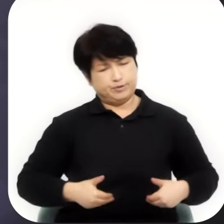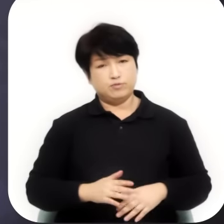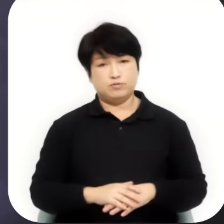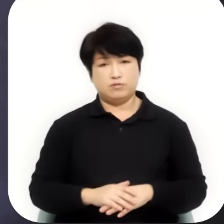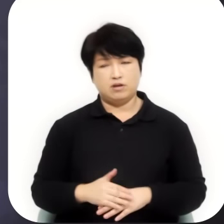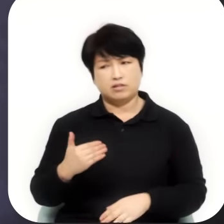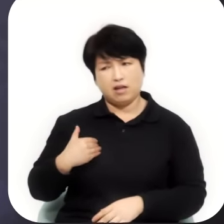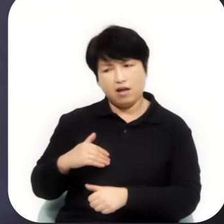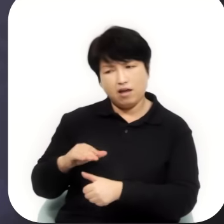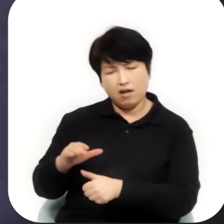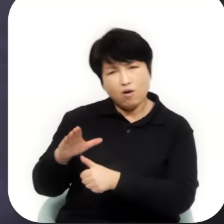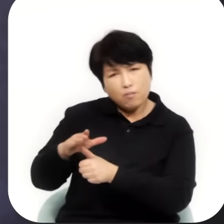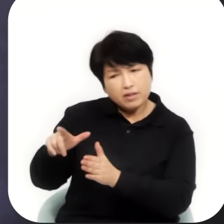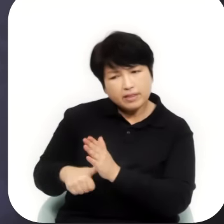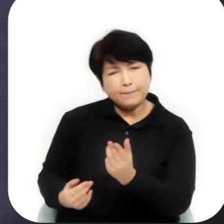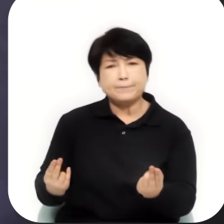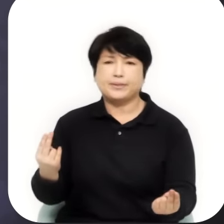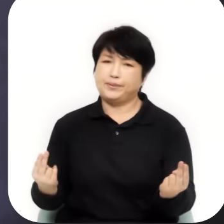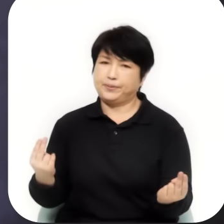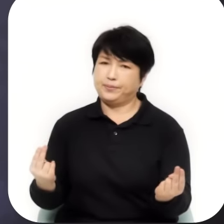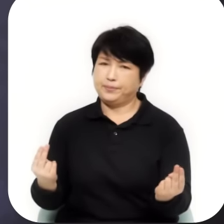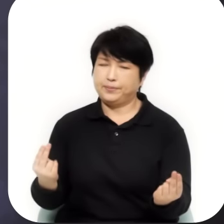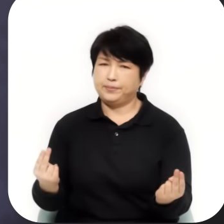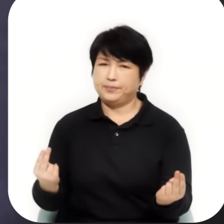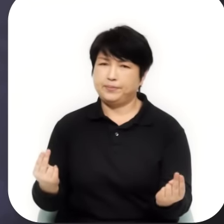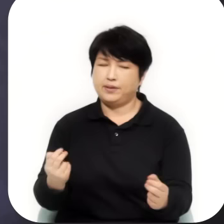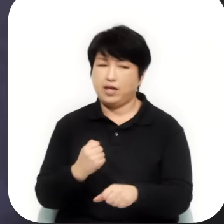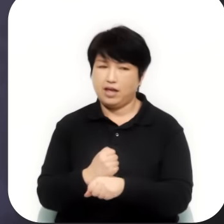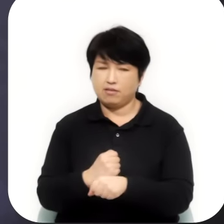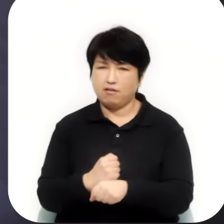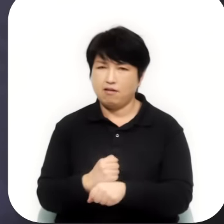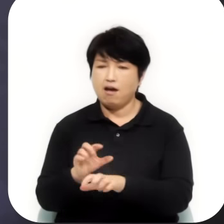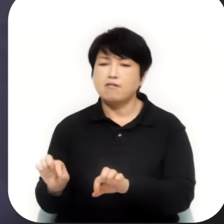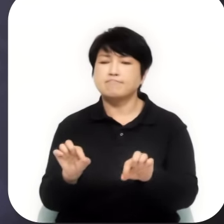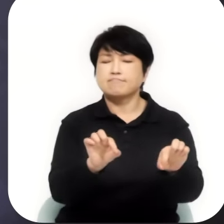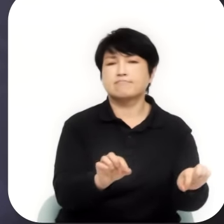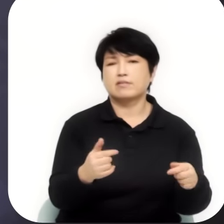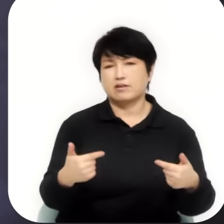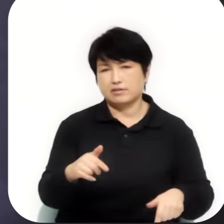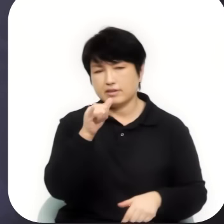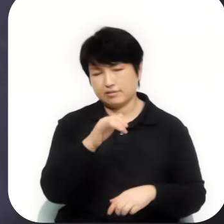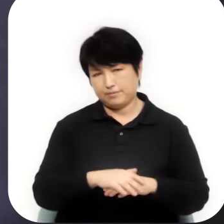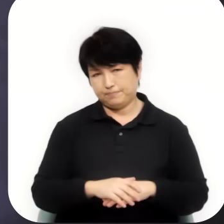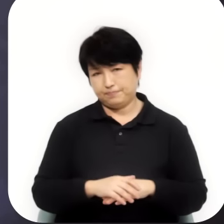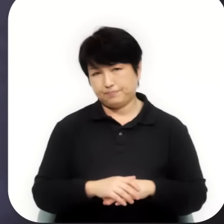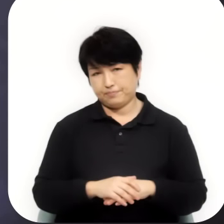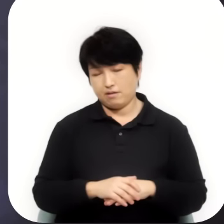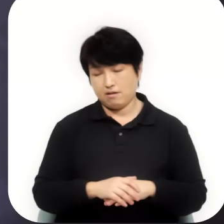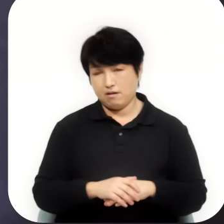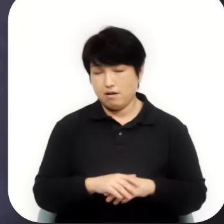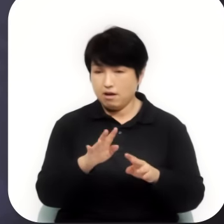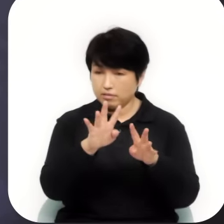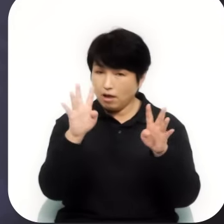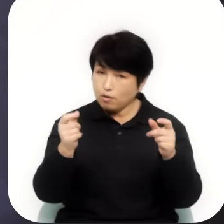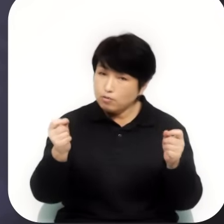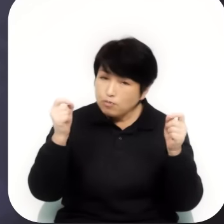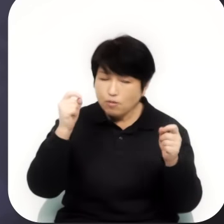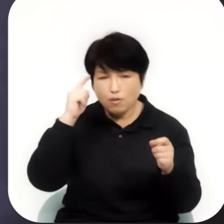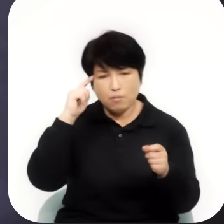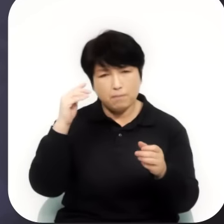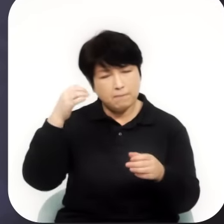금방 이렇게 우리하고 비교해 보면서 대화하면서 알게 된단 말이에요. 이건 대학 가서 박사학위를 사회사업에